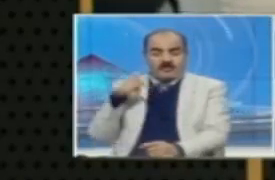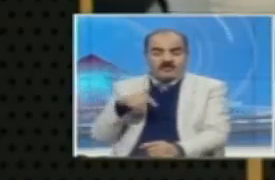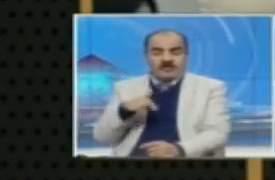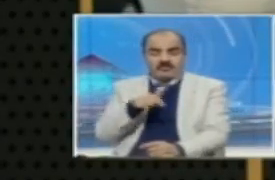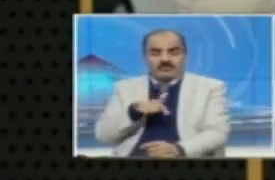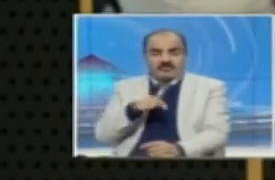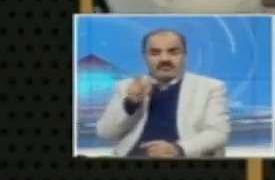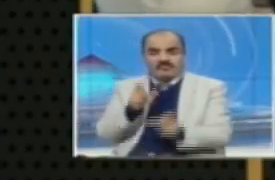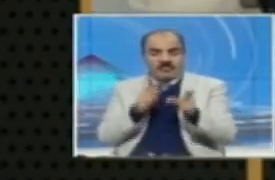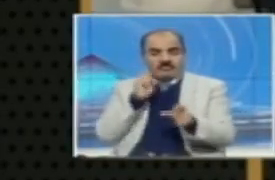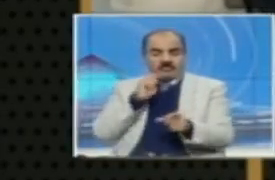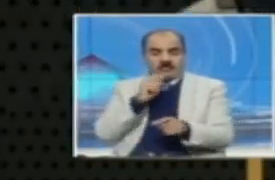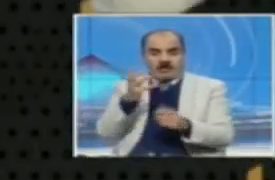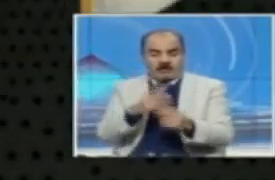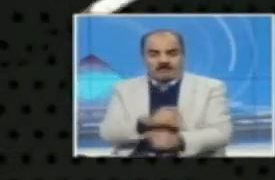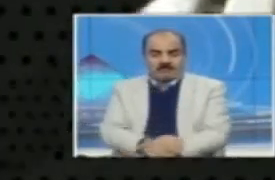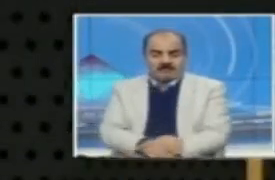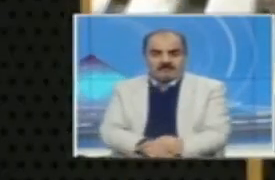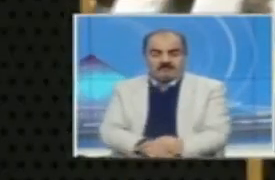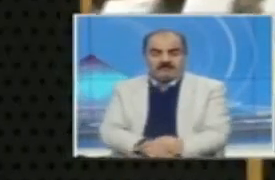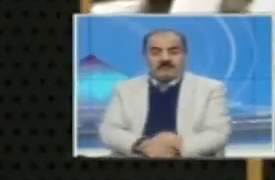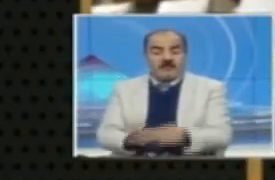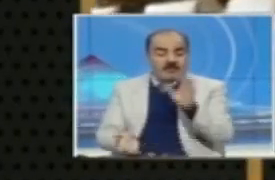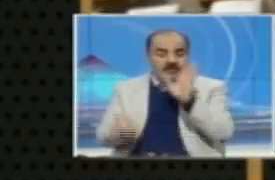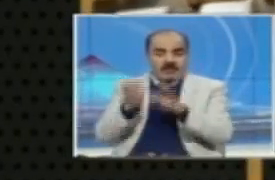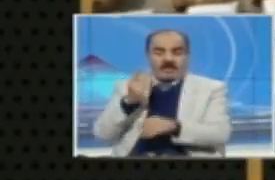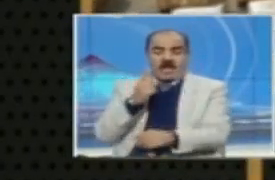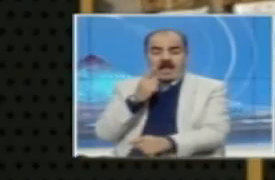2426 متهما، من بينها ما يزيد على